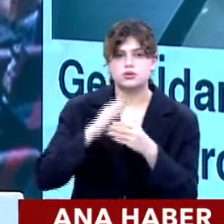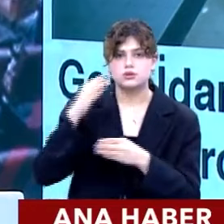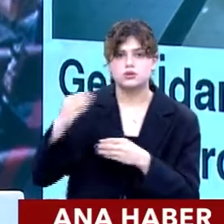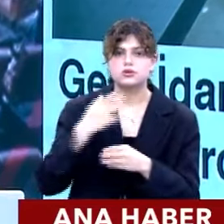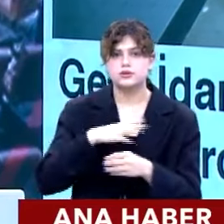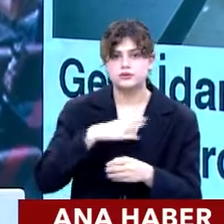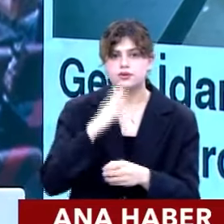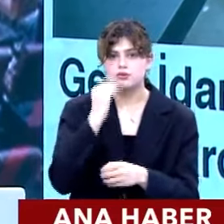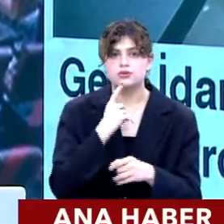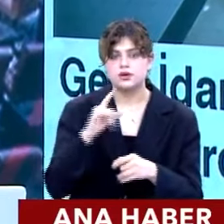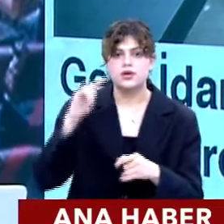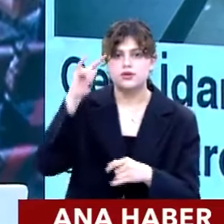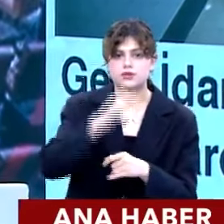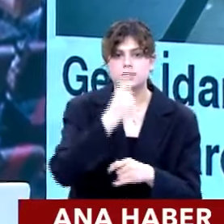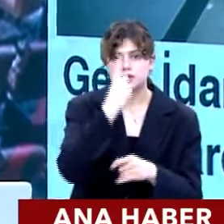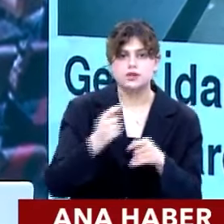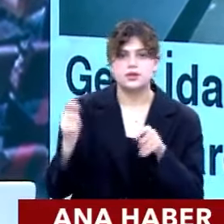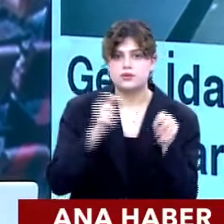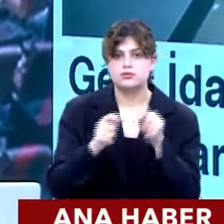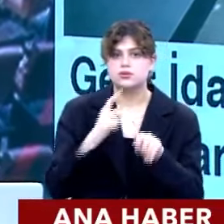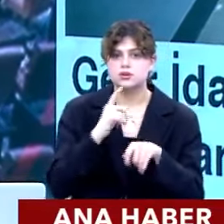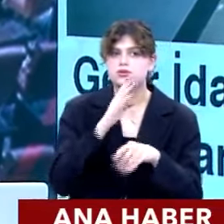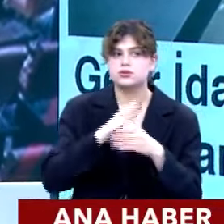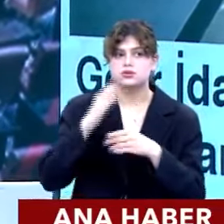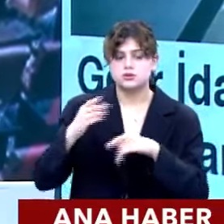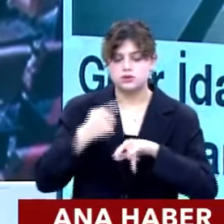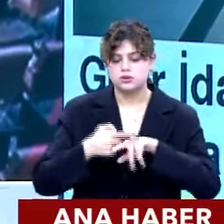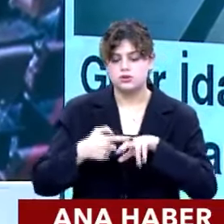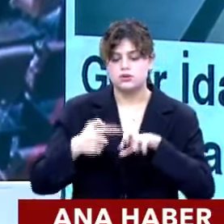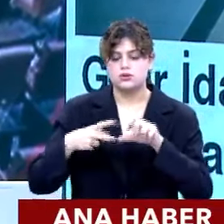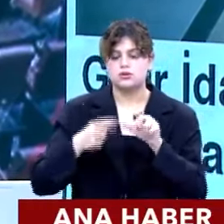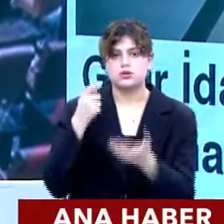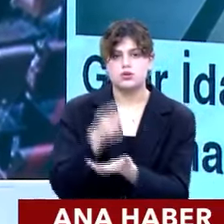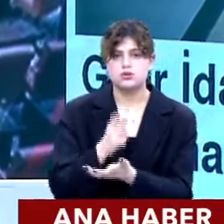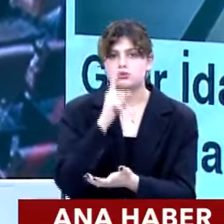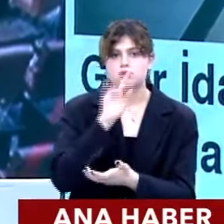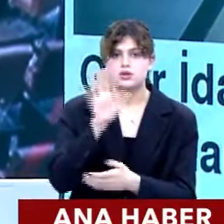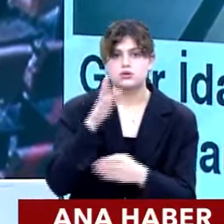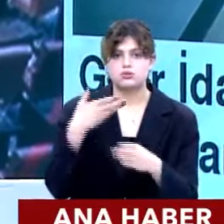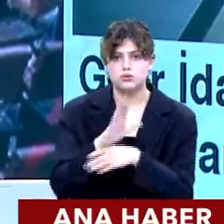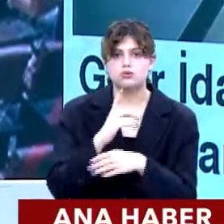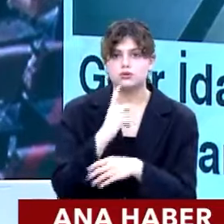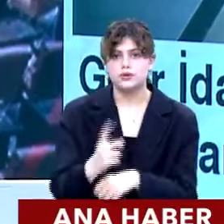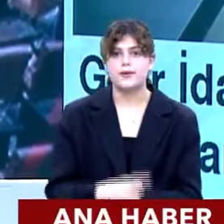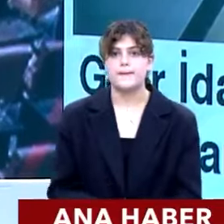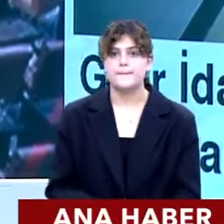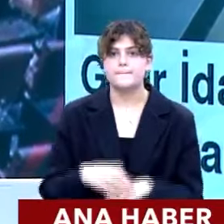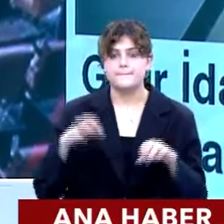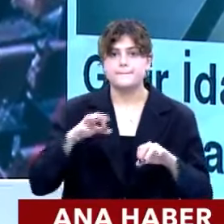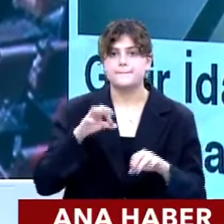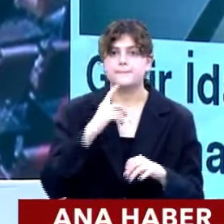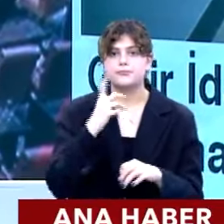dışına çıkmak istediğinizde havaalanında ilk yaptığınız şey yurt dışı çıkış harcı ödemek. 150 lira mevcut hali itibariyle